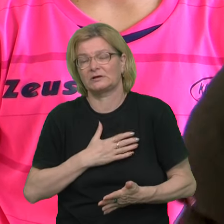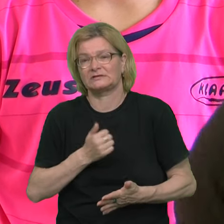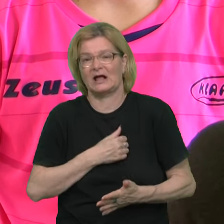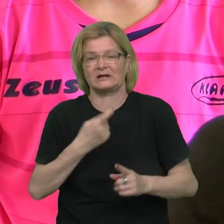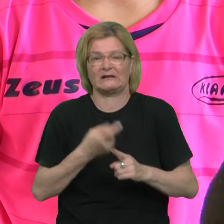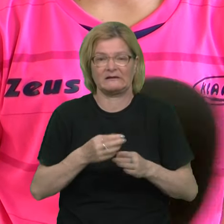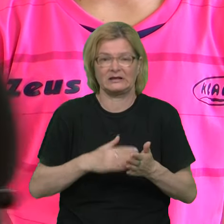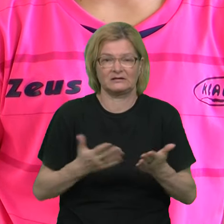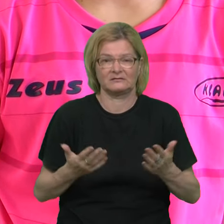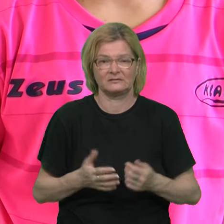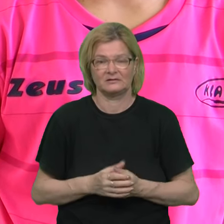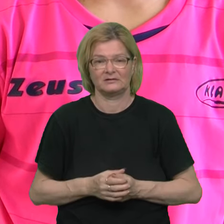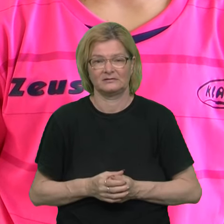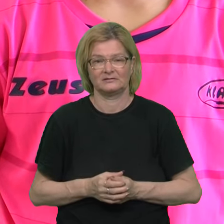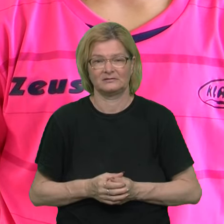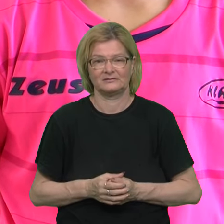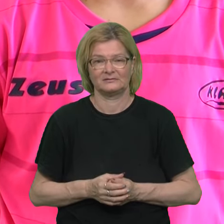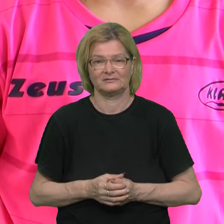onako gušće, to Zadar, Knin, ko je to?